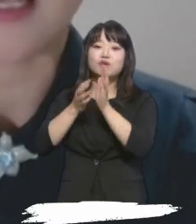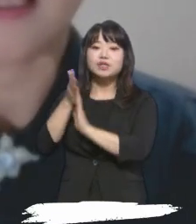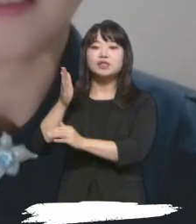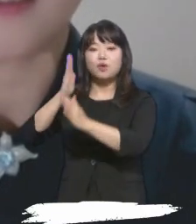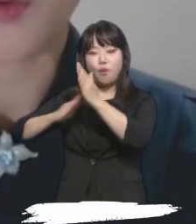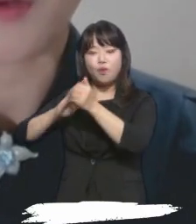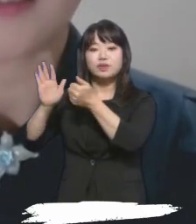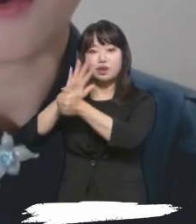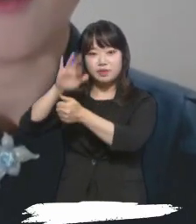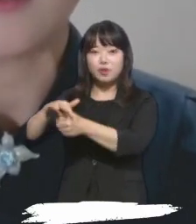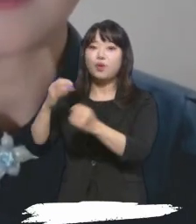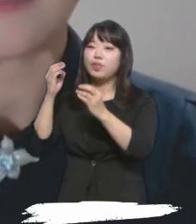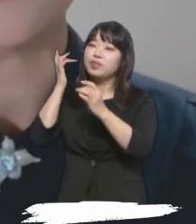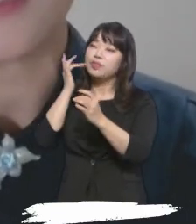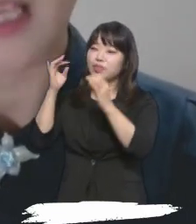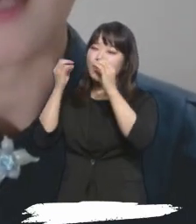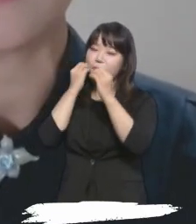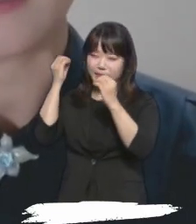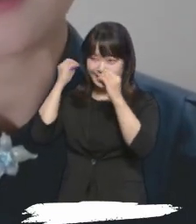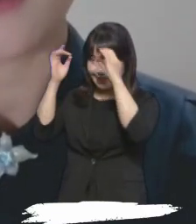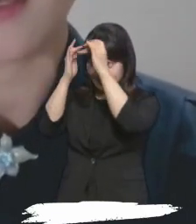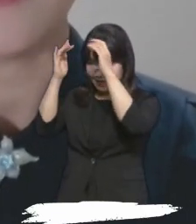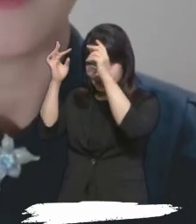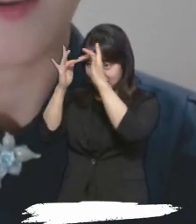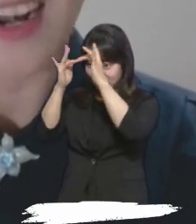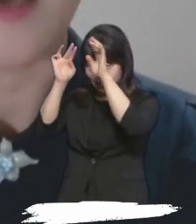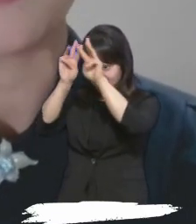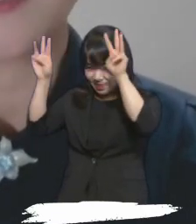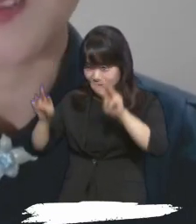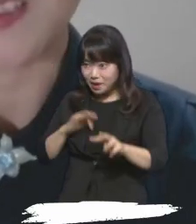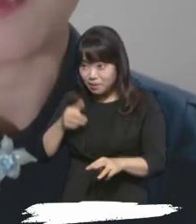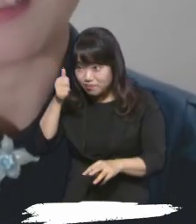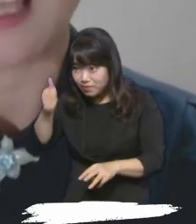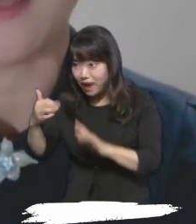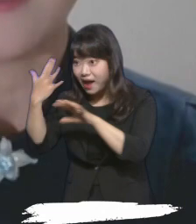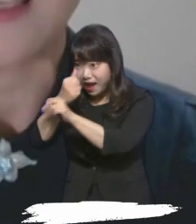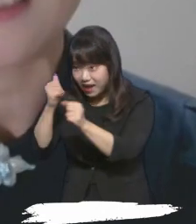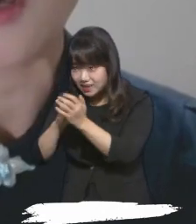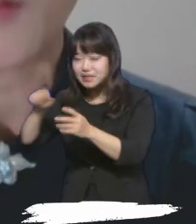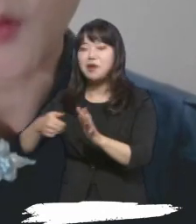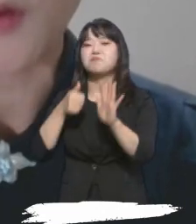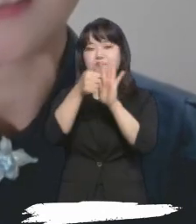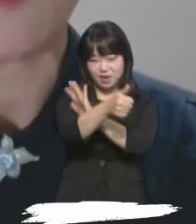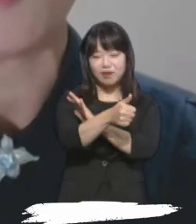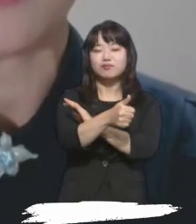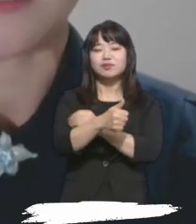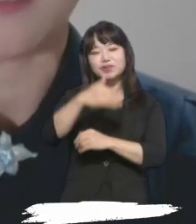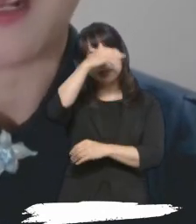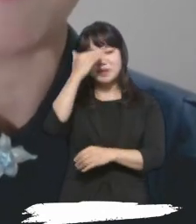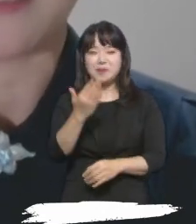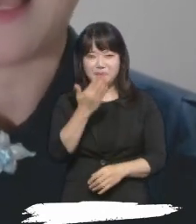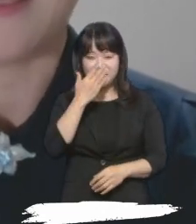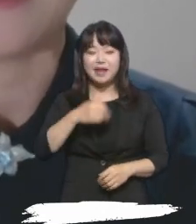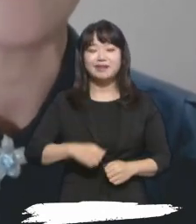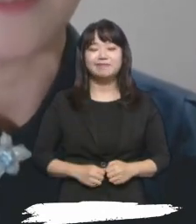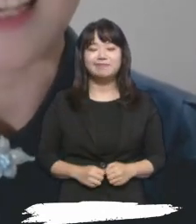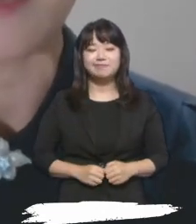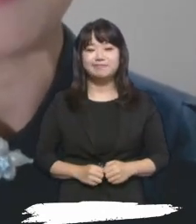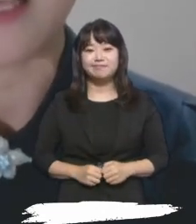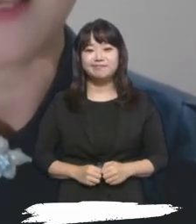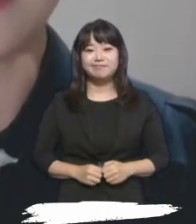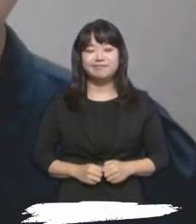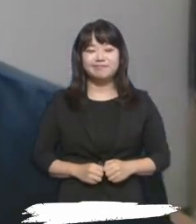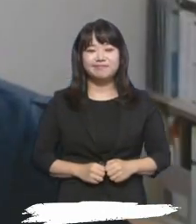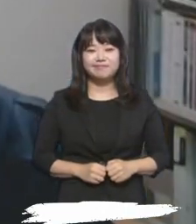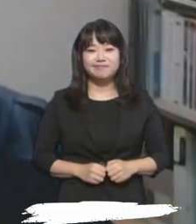예약 사이트를 통해서 사전 예약을 하셔야 관람하실 수 있습니다. 이 점 꼭 참고하시기 바랍니다.